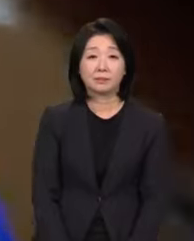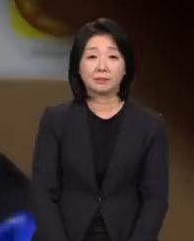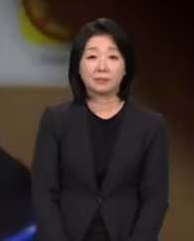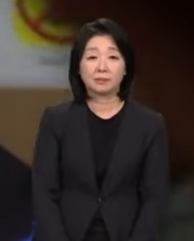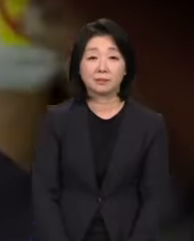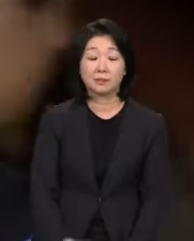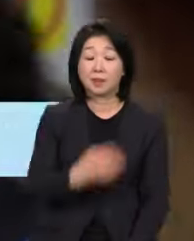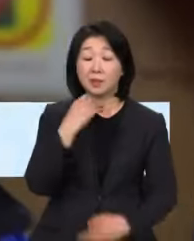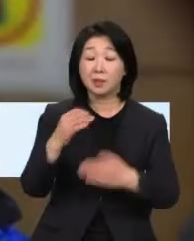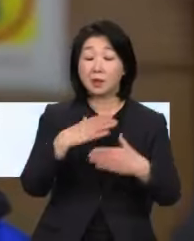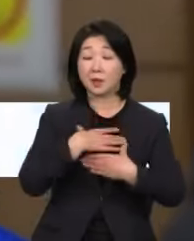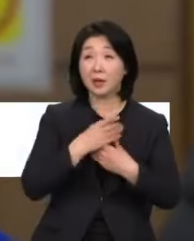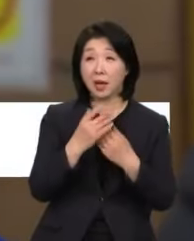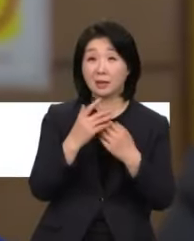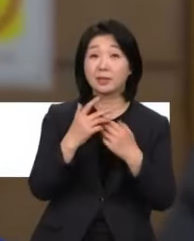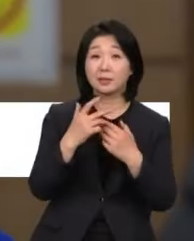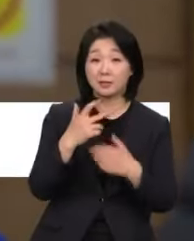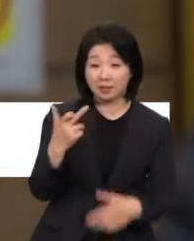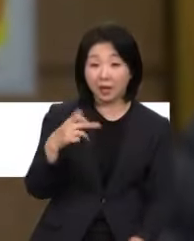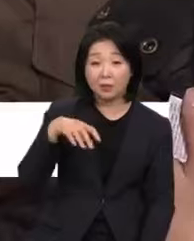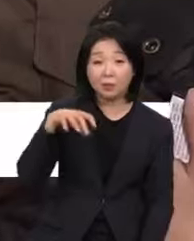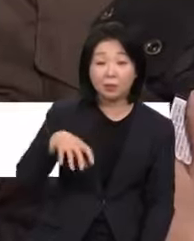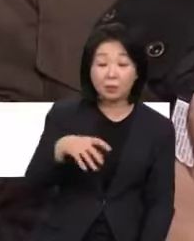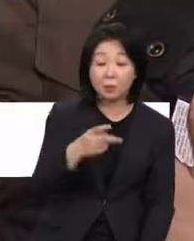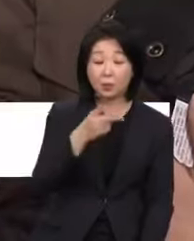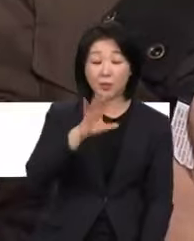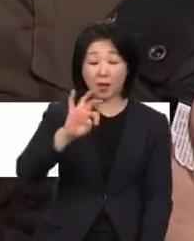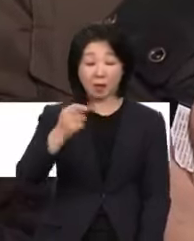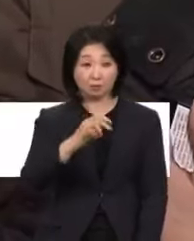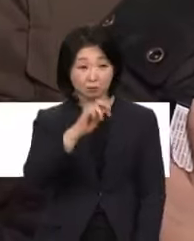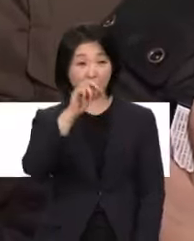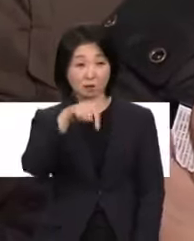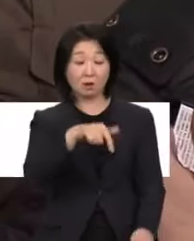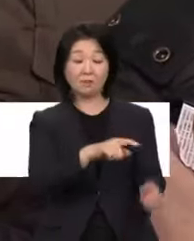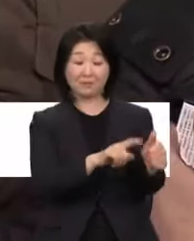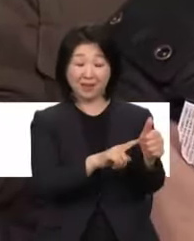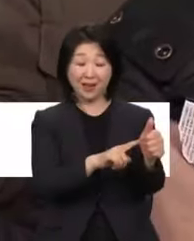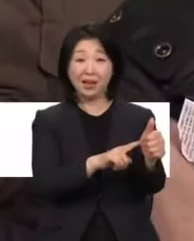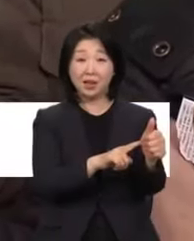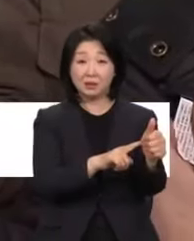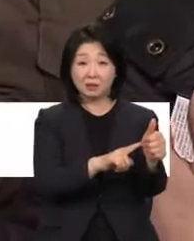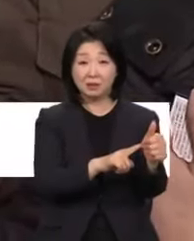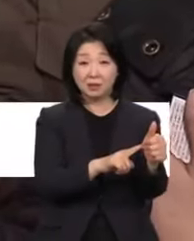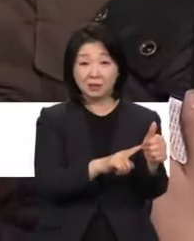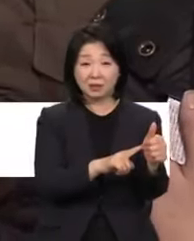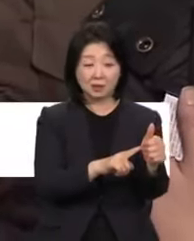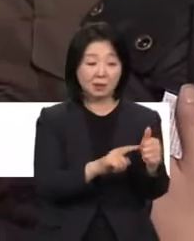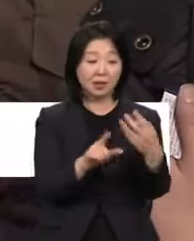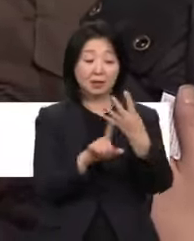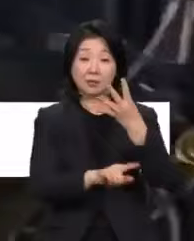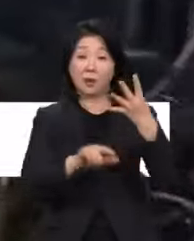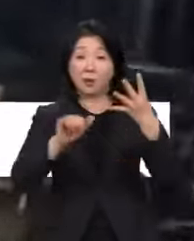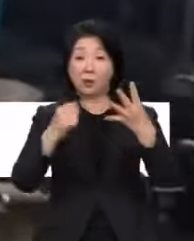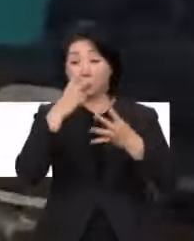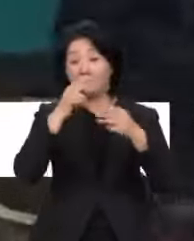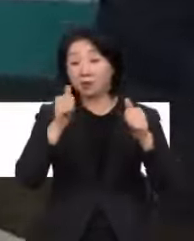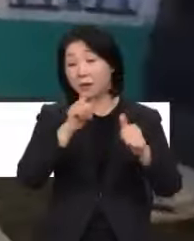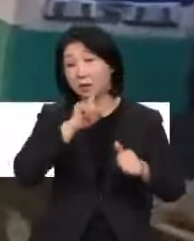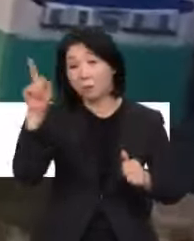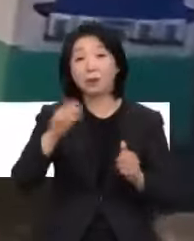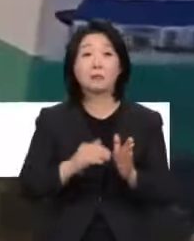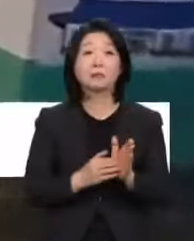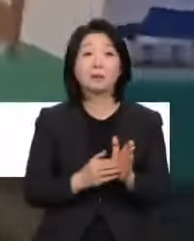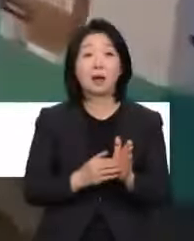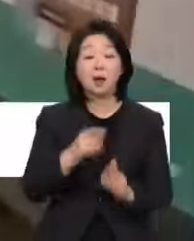경기 안산 상록 선관위는 양문석 민주당 안산 갑 후보를 지난 5일 경찰에 고발했다고 밝혔습니다.